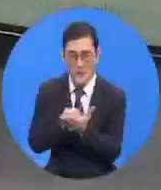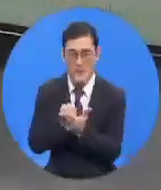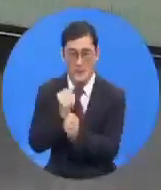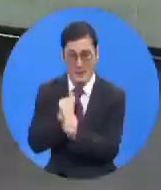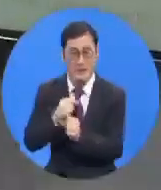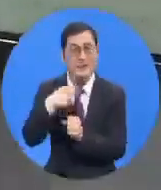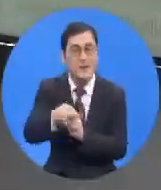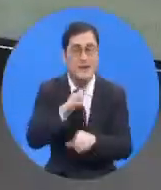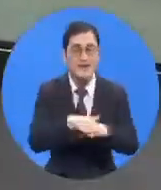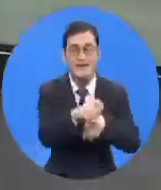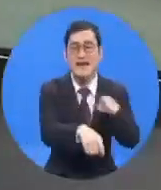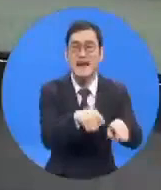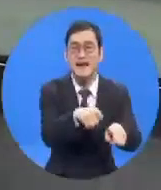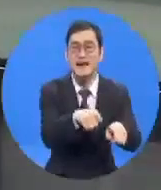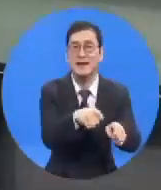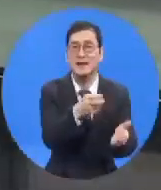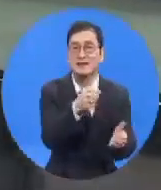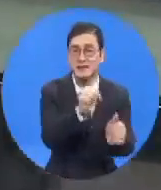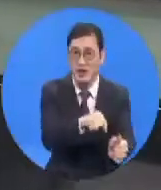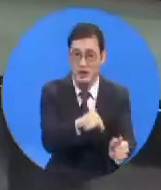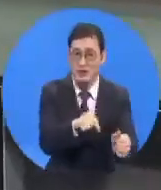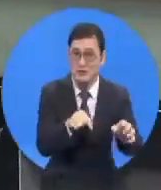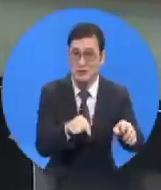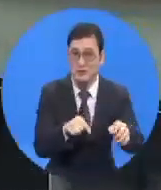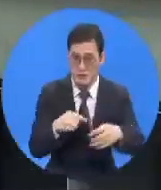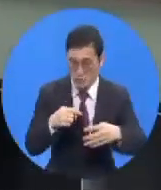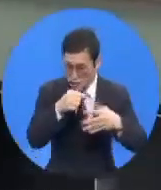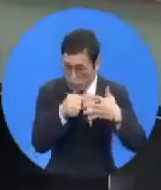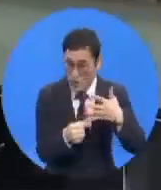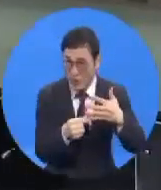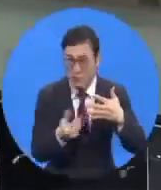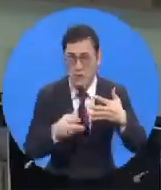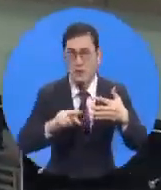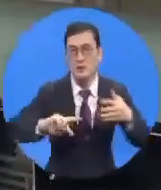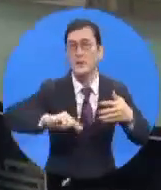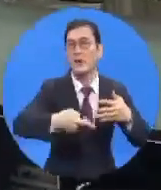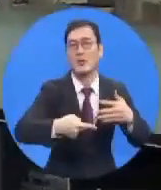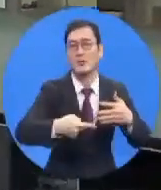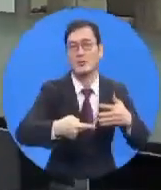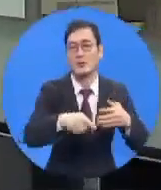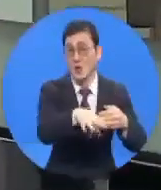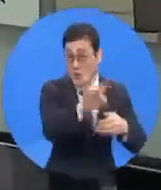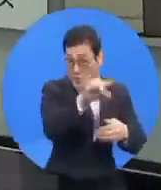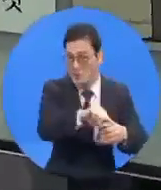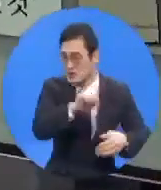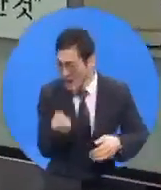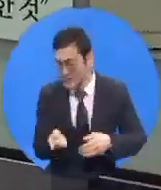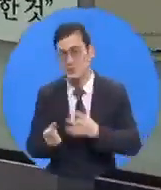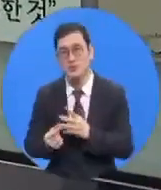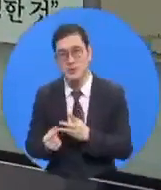있는데요. 이 문제는 월성 원전 1호기 경제성 조작과는 별개로 이루어지는